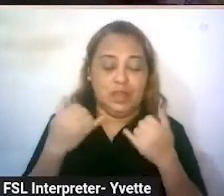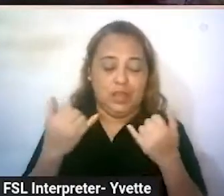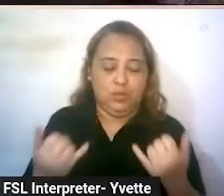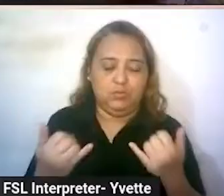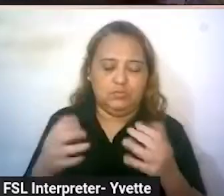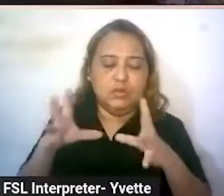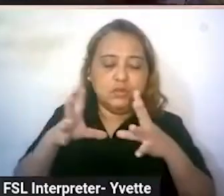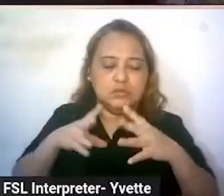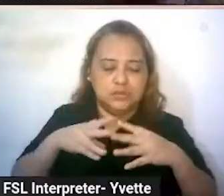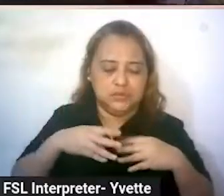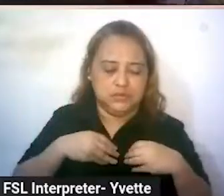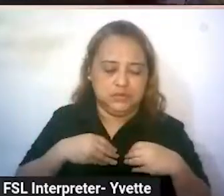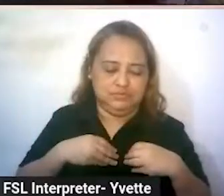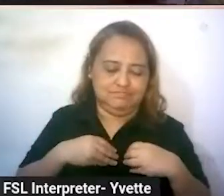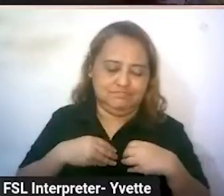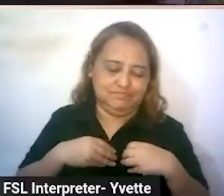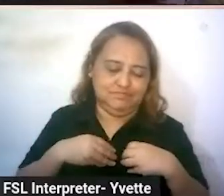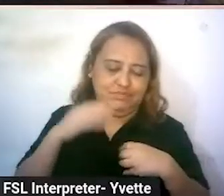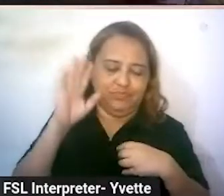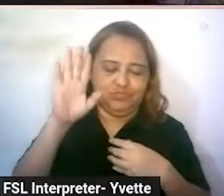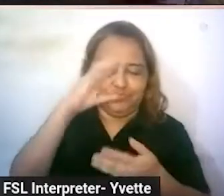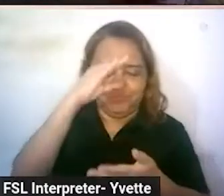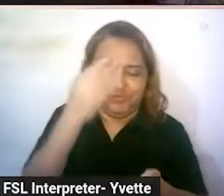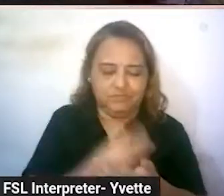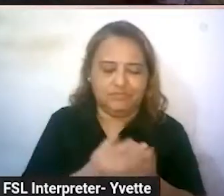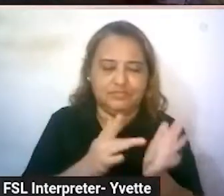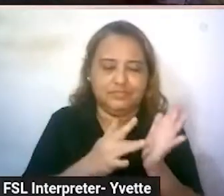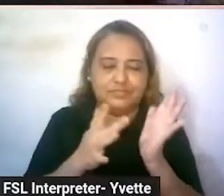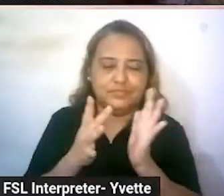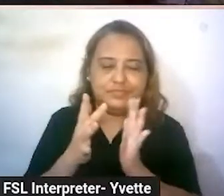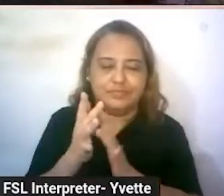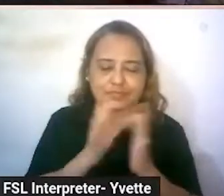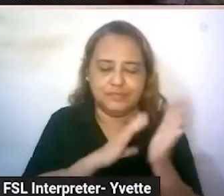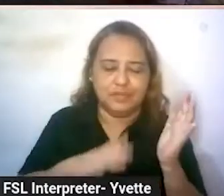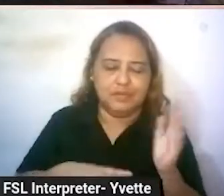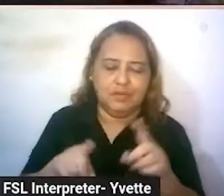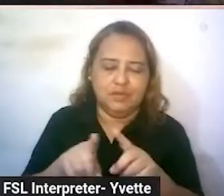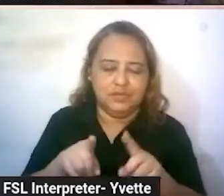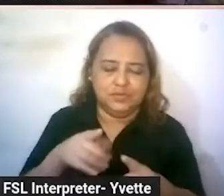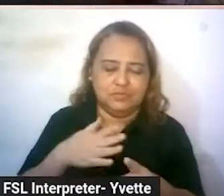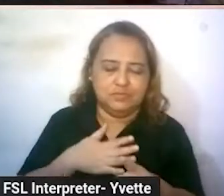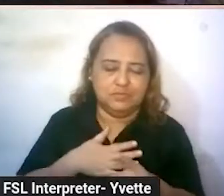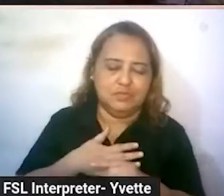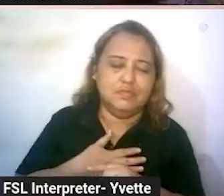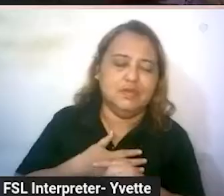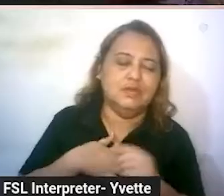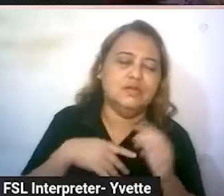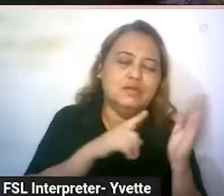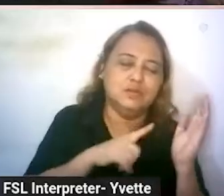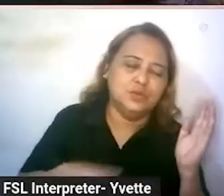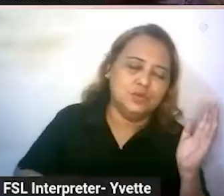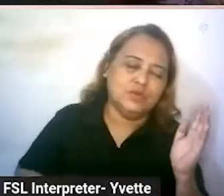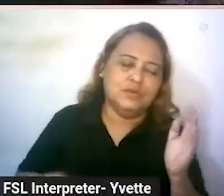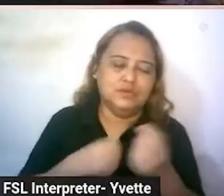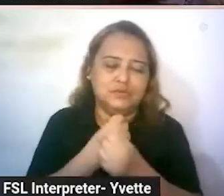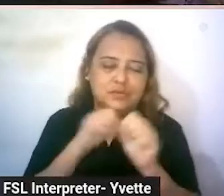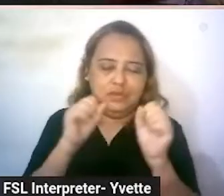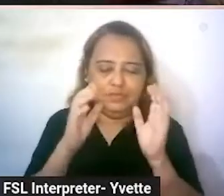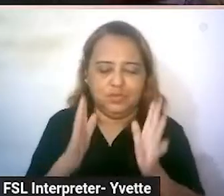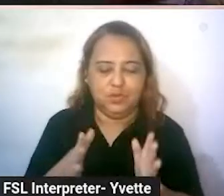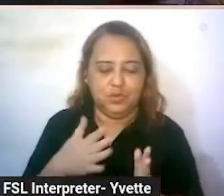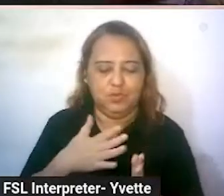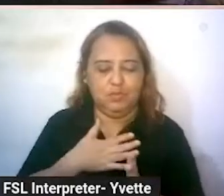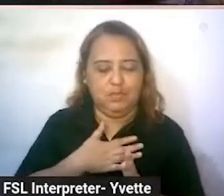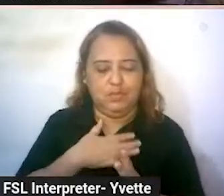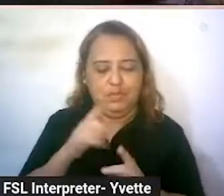tinatanggap ko po ang iyong anak na si Jesus bilang aking Panginoon at tagapagligtas ng aking buhay. Hindi lang